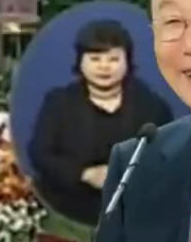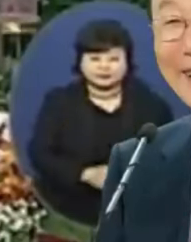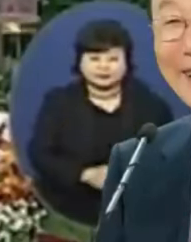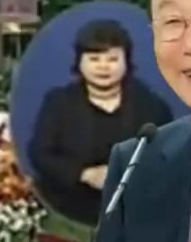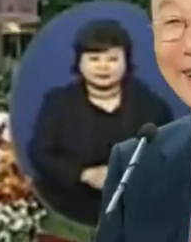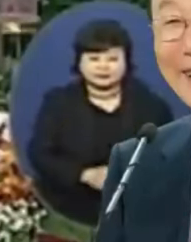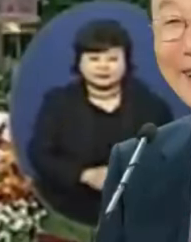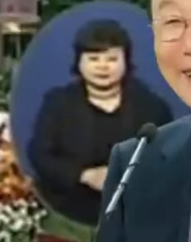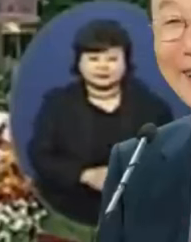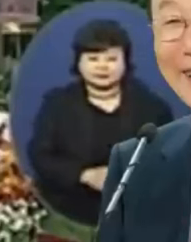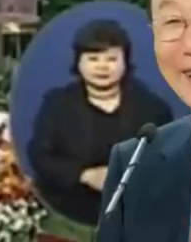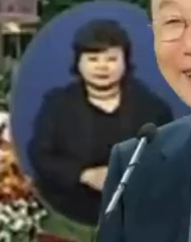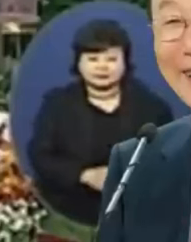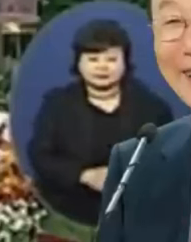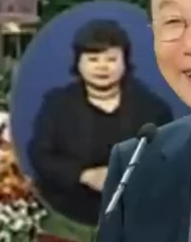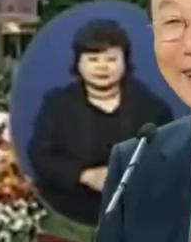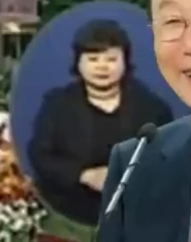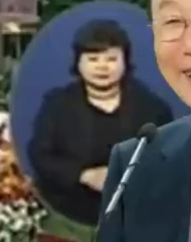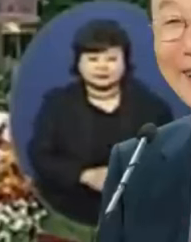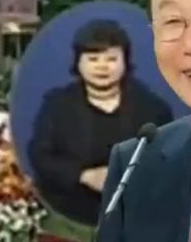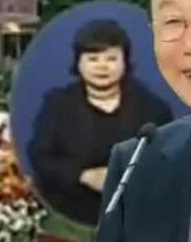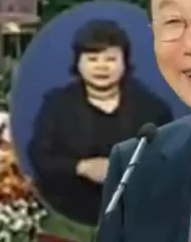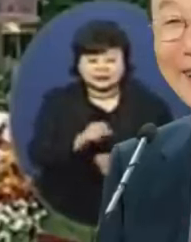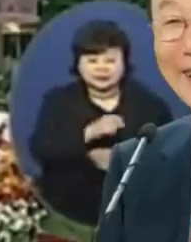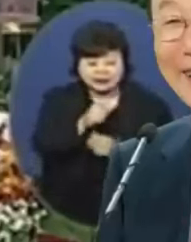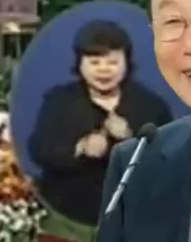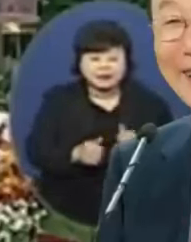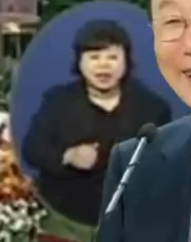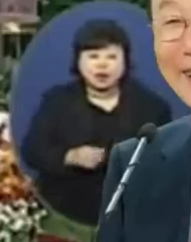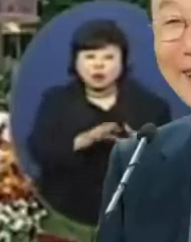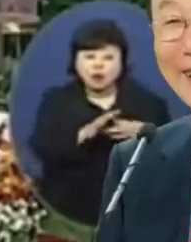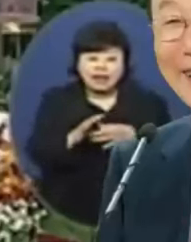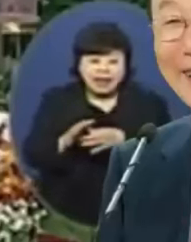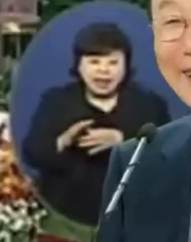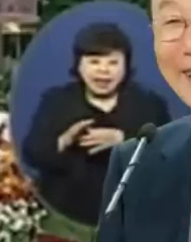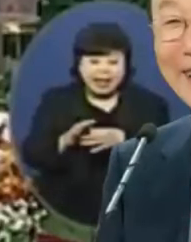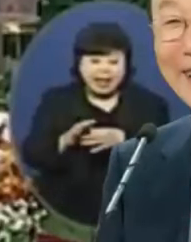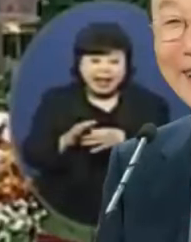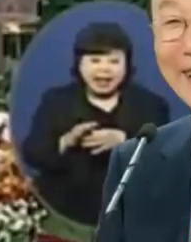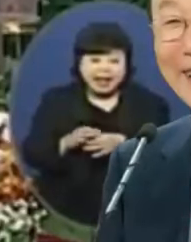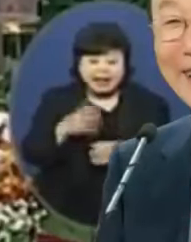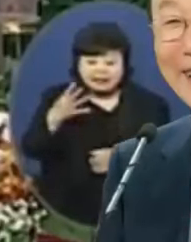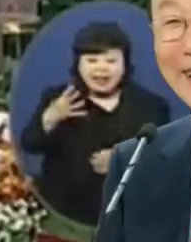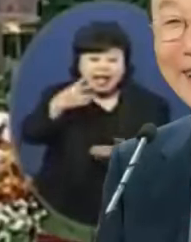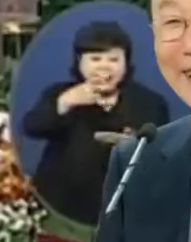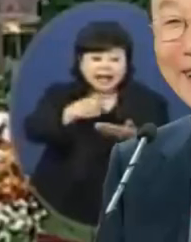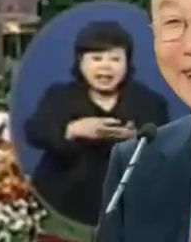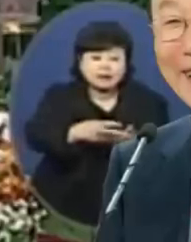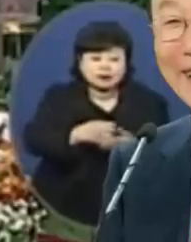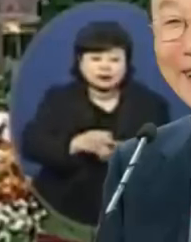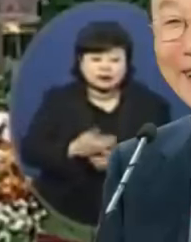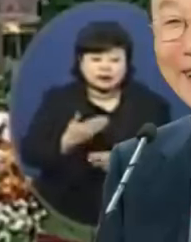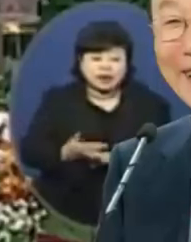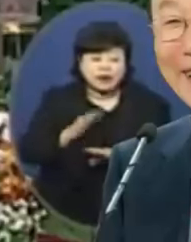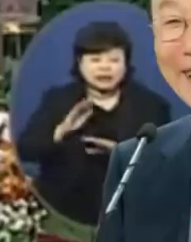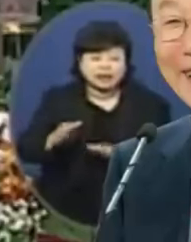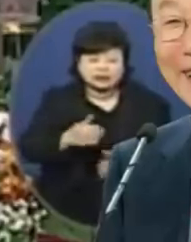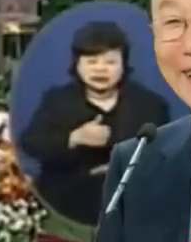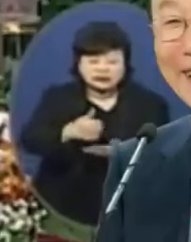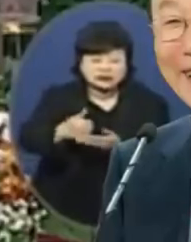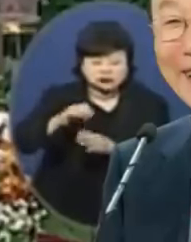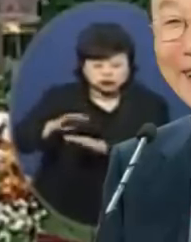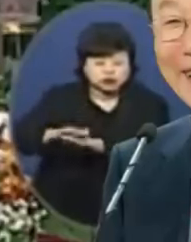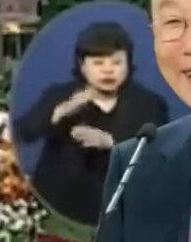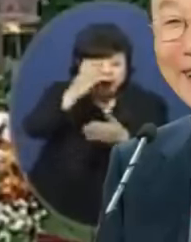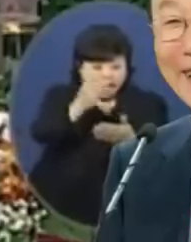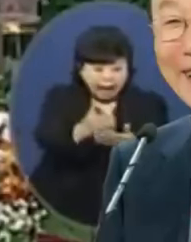궤인 것입니다. 특별히 하나님과의 관계에서 네 계명은 중요합니다. 나 외에 다른 신들을 내게 두지